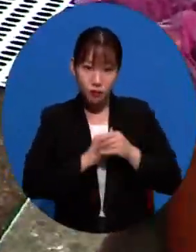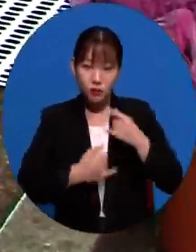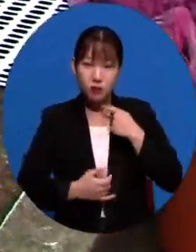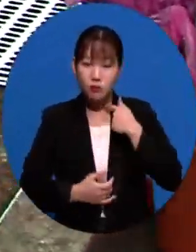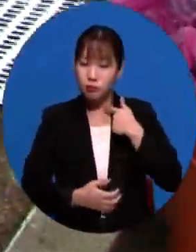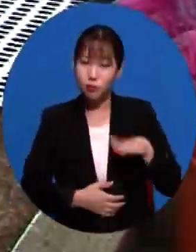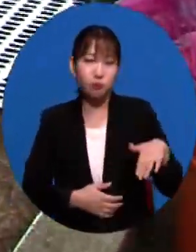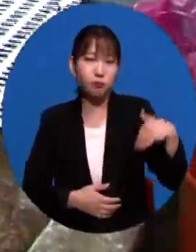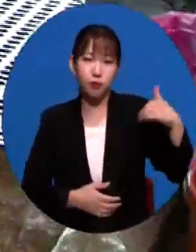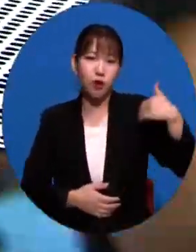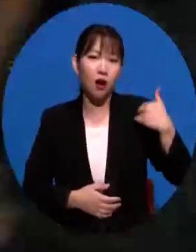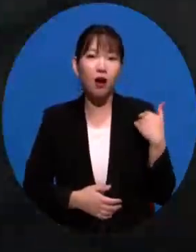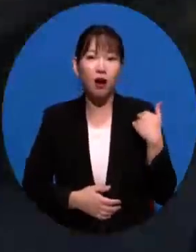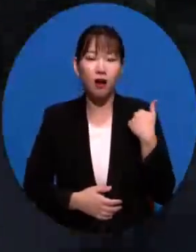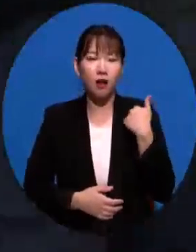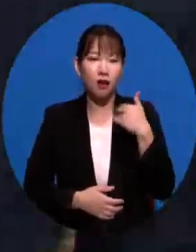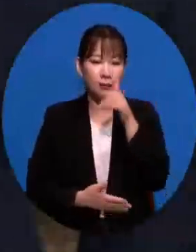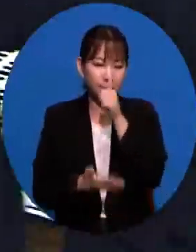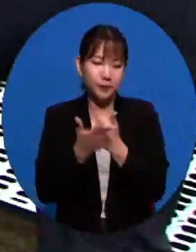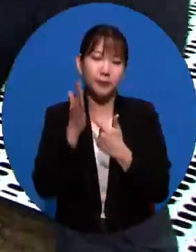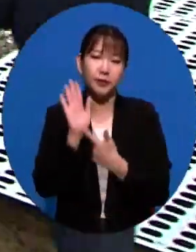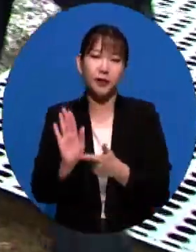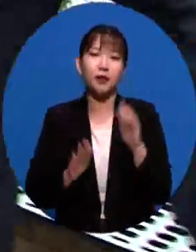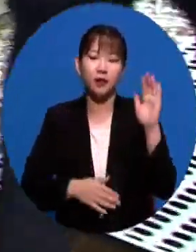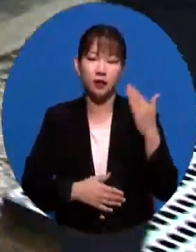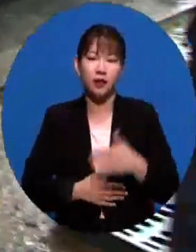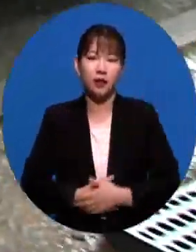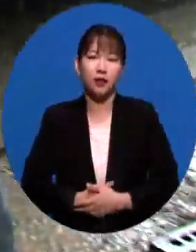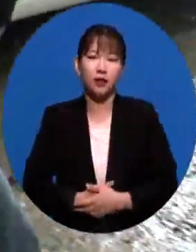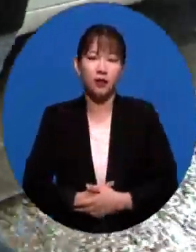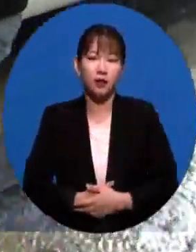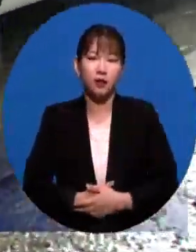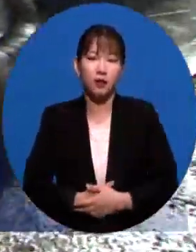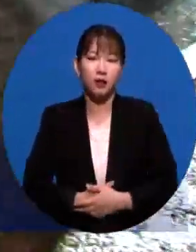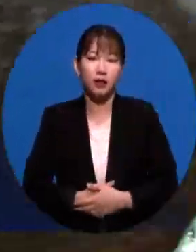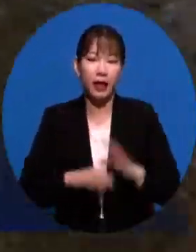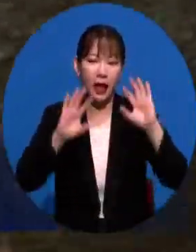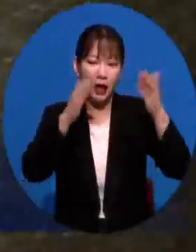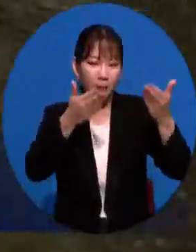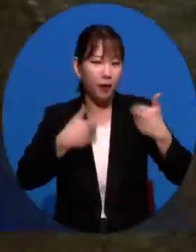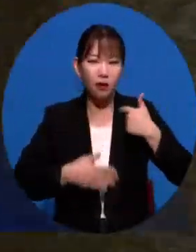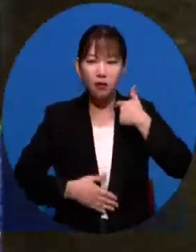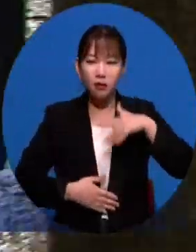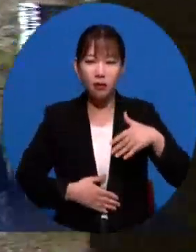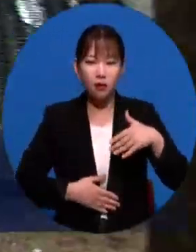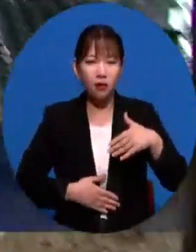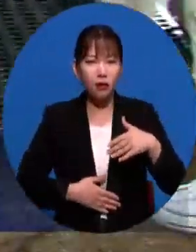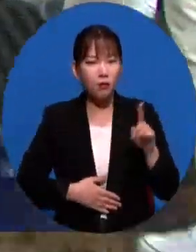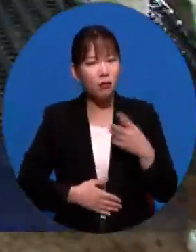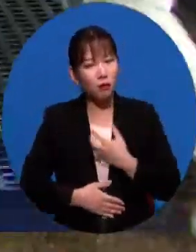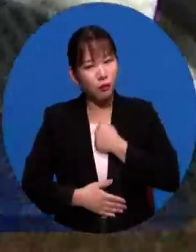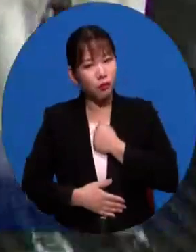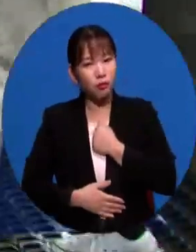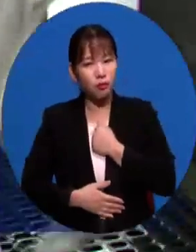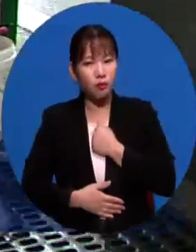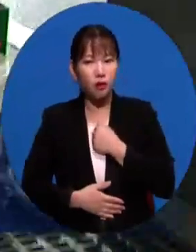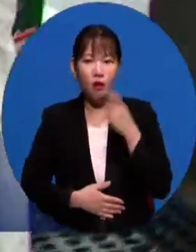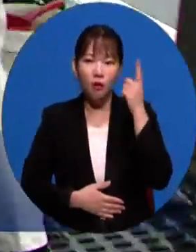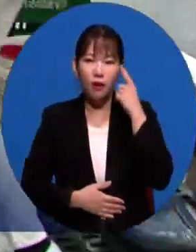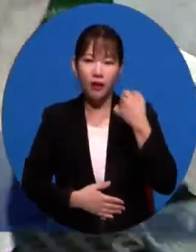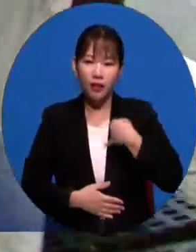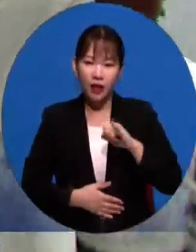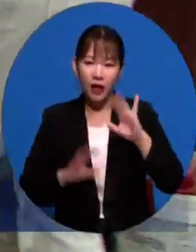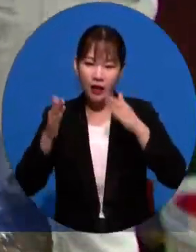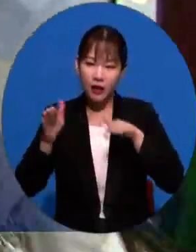모른다고 말하면서 범행이 드러났습니다. 아빠는 안 받았다고 하니까 무슨 얘기인 건지 놀랬죠. 왜냐하면 이게 난지도